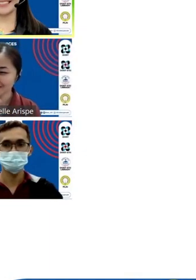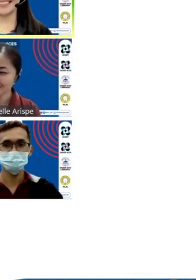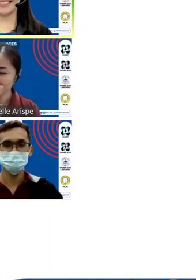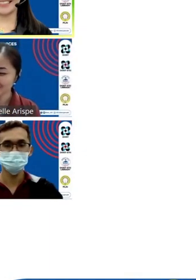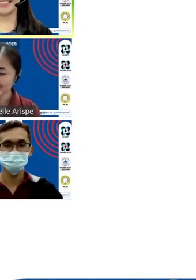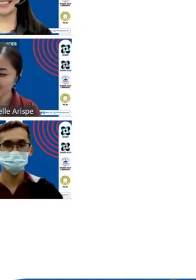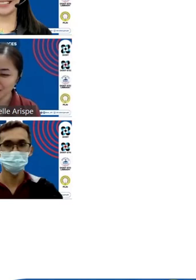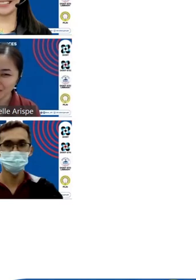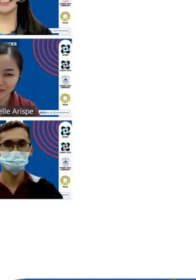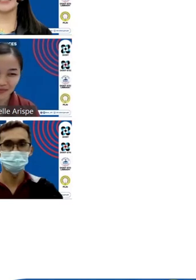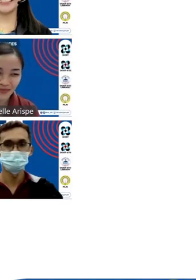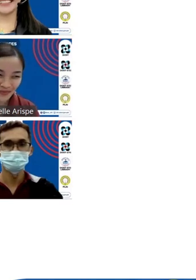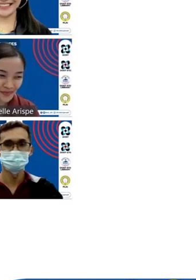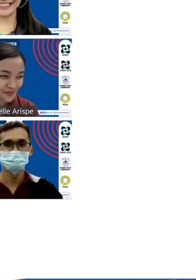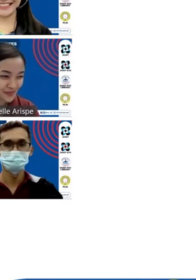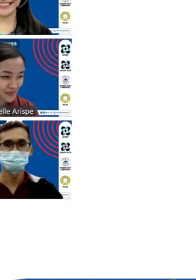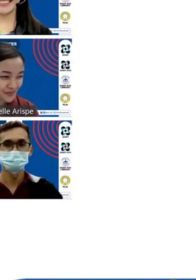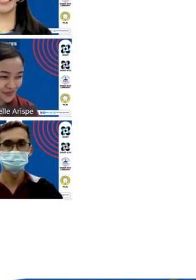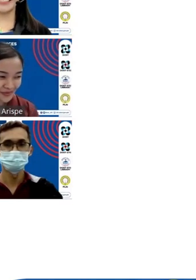Miss Michelle.